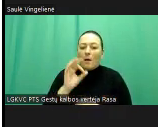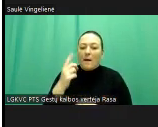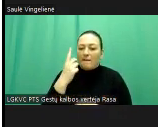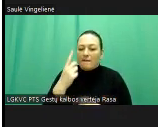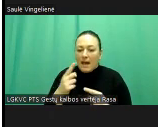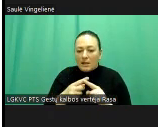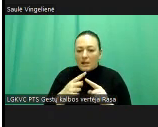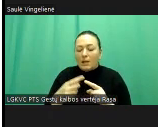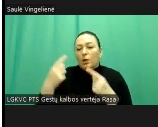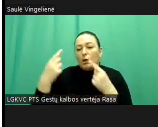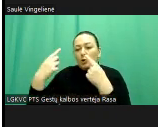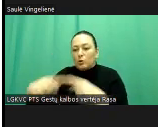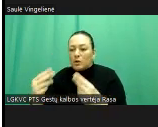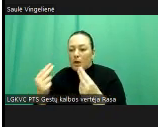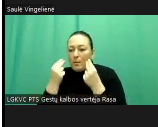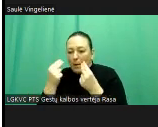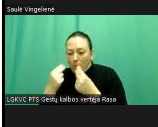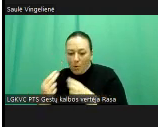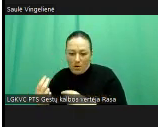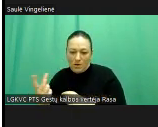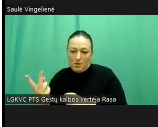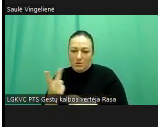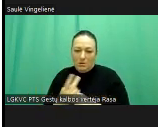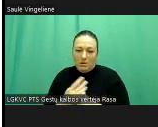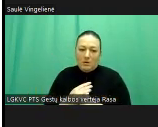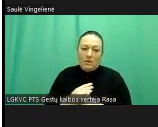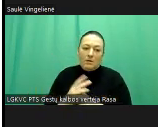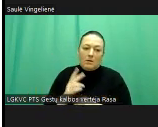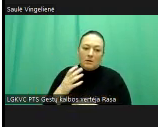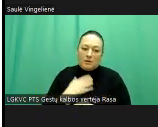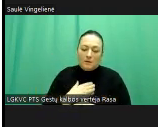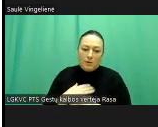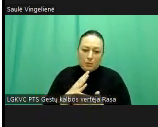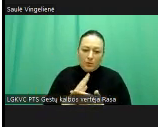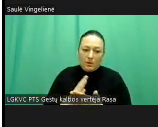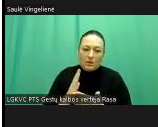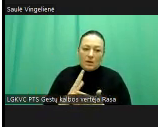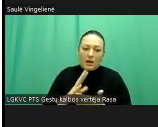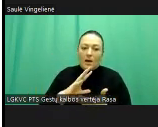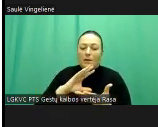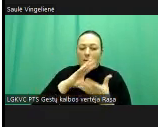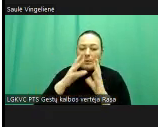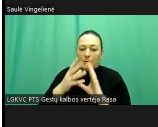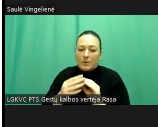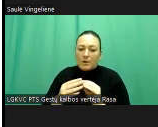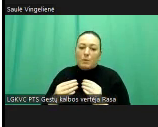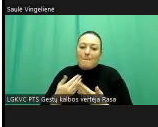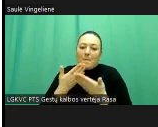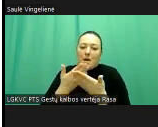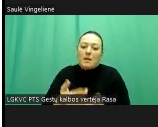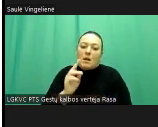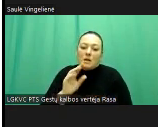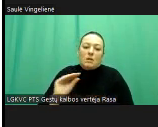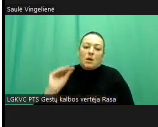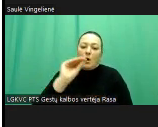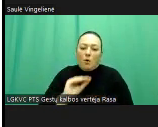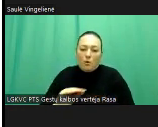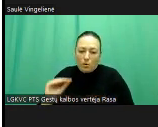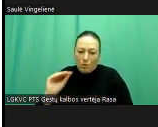kito dalyko ar disciplinos koncepcijams ir turinį. Ir tai yra apibrėžtis, kurią pateikė Europos ekonominės plėtros ir